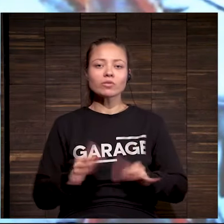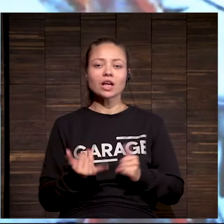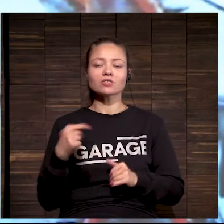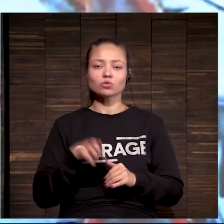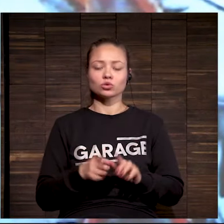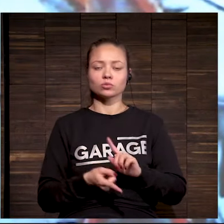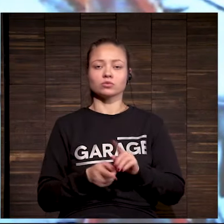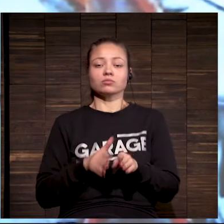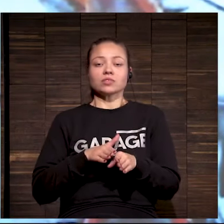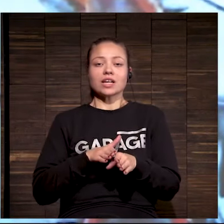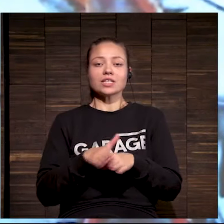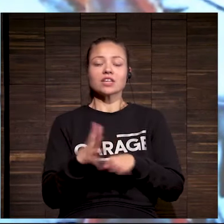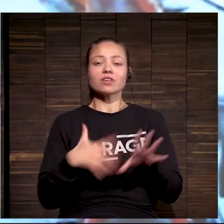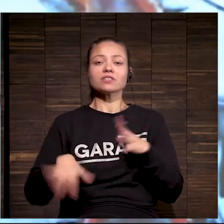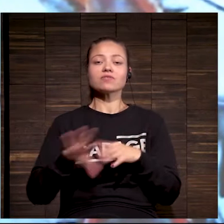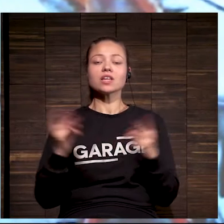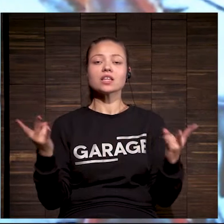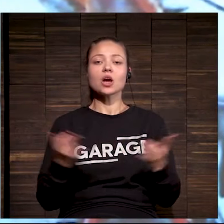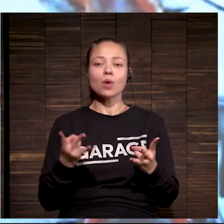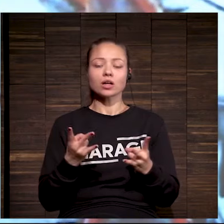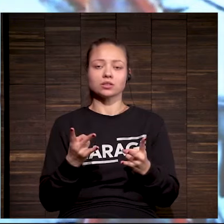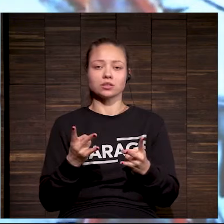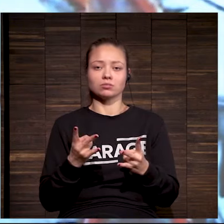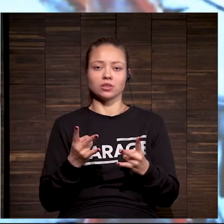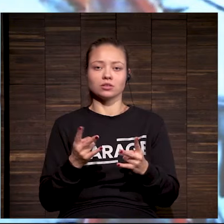все необходимые работы